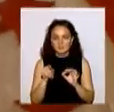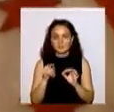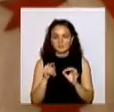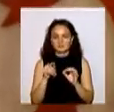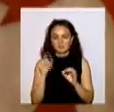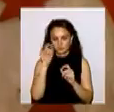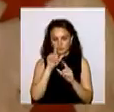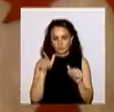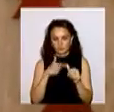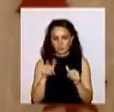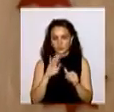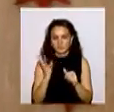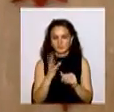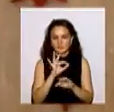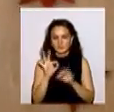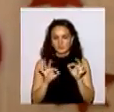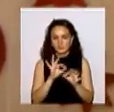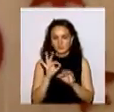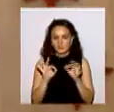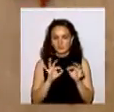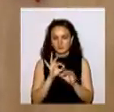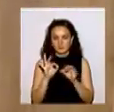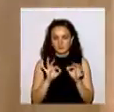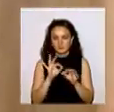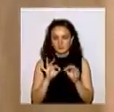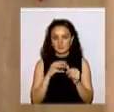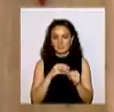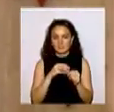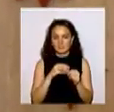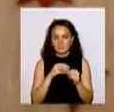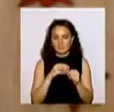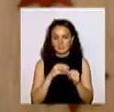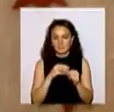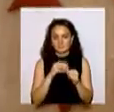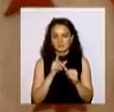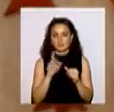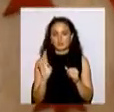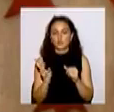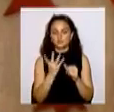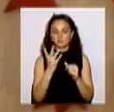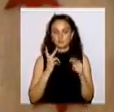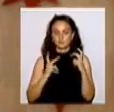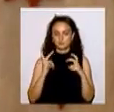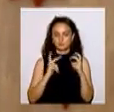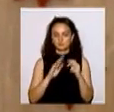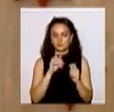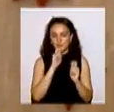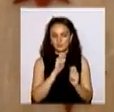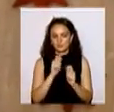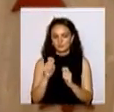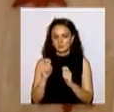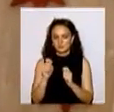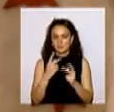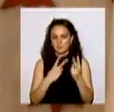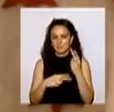მათგანის გარდაცვალებისათვის და ასევე თვითონაც სერიოზულ წარმატებას მიაღწია. თითოეული ასეთი სტუდენტი ხელოვნებისა და ჰუმანიტარულ მეცნიერებათა სკოლის